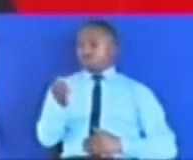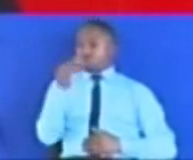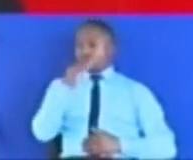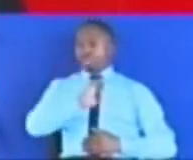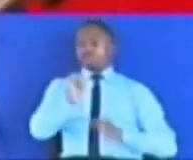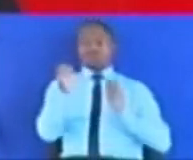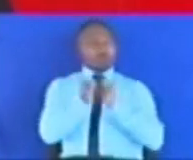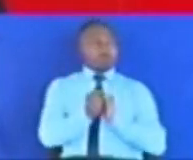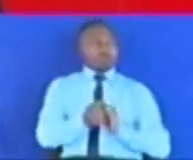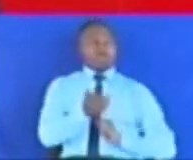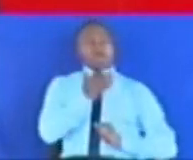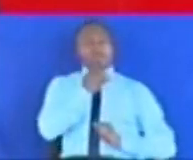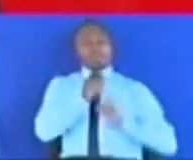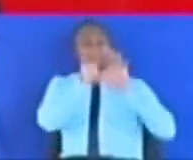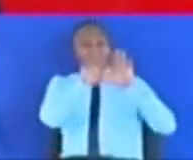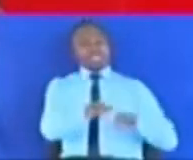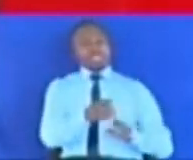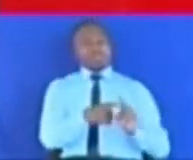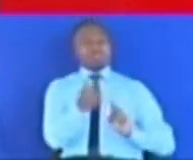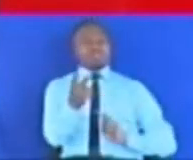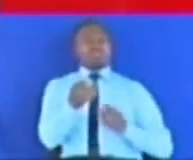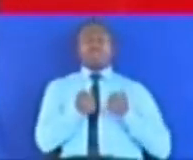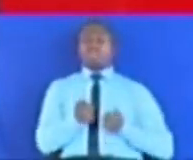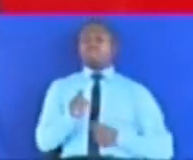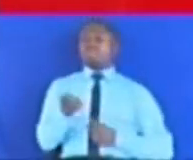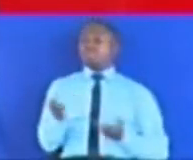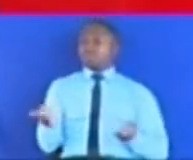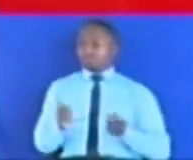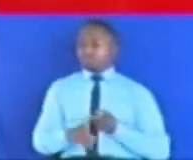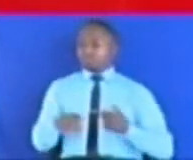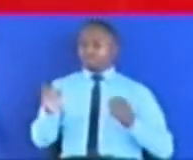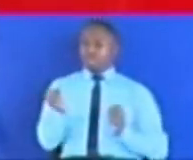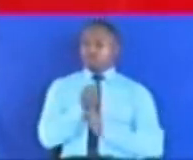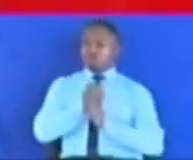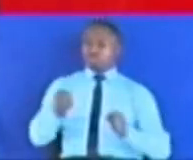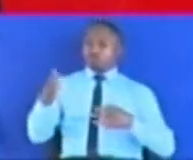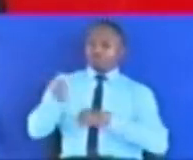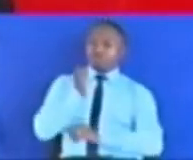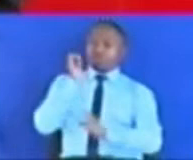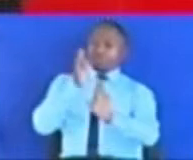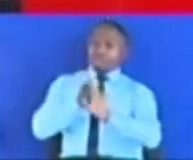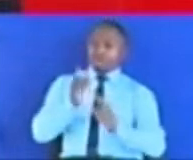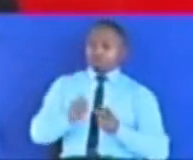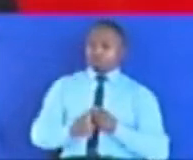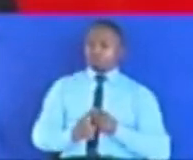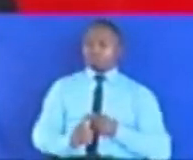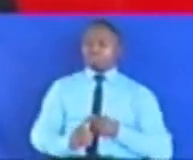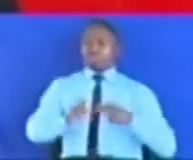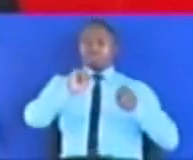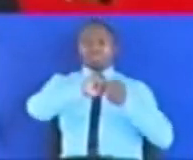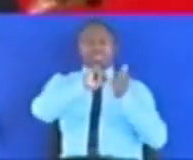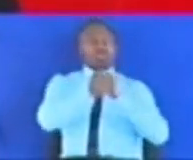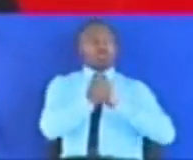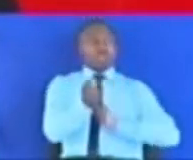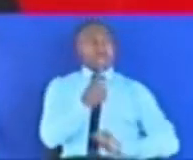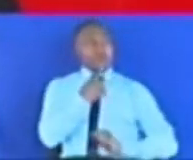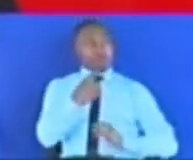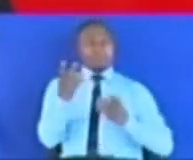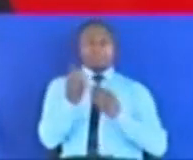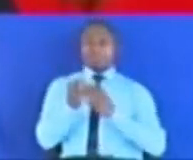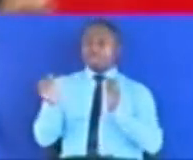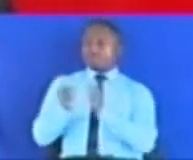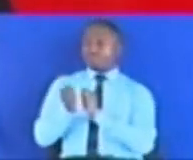Baba ameacha shilingi 200. Tunategemea nini? Kwa hiyo haitoweza kufika malengo. Haya matatizo ya dawa na vifaa